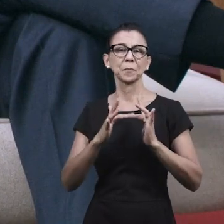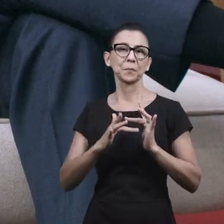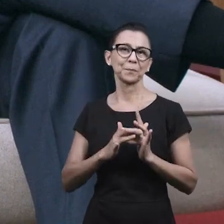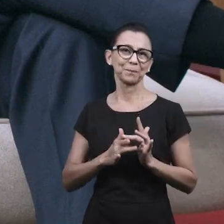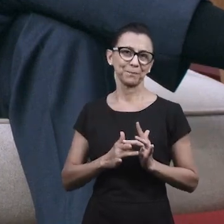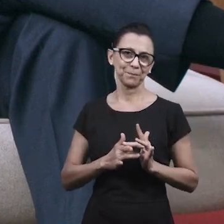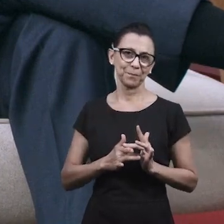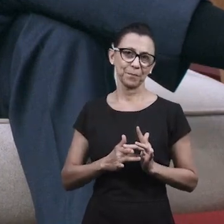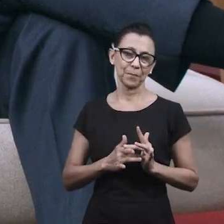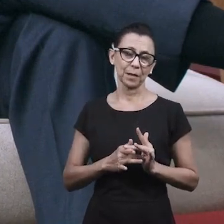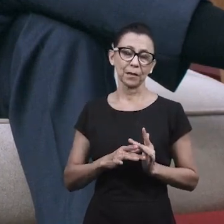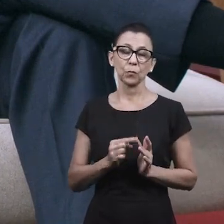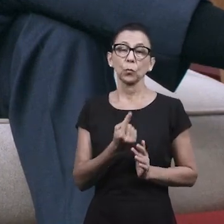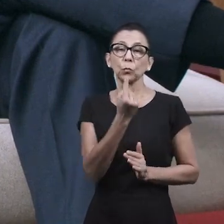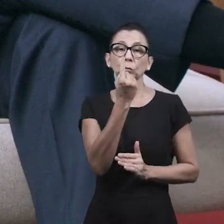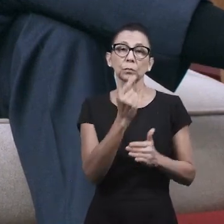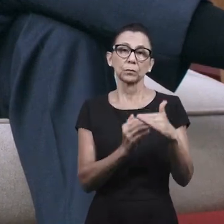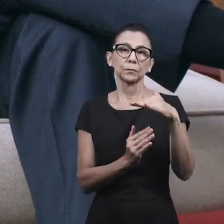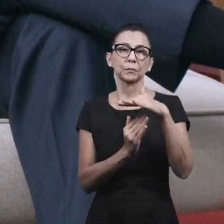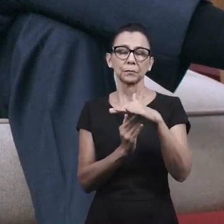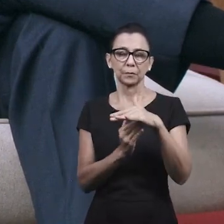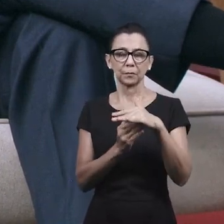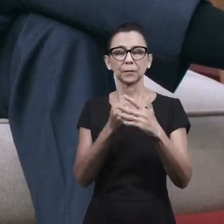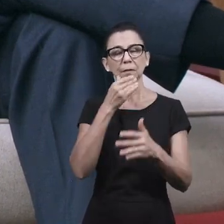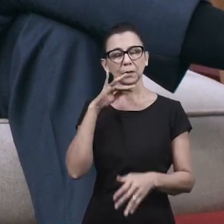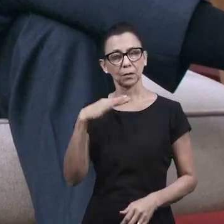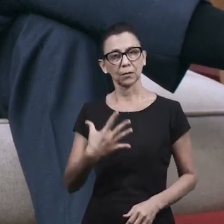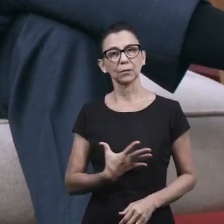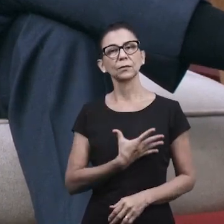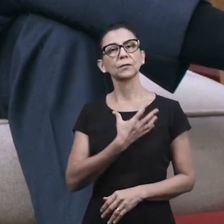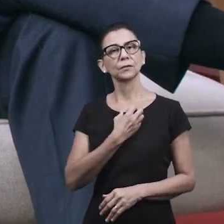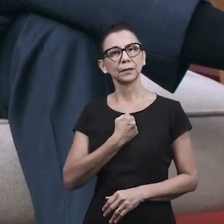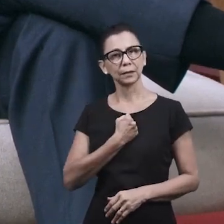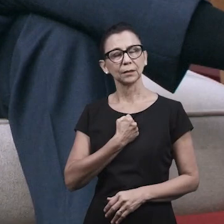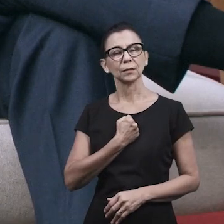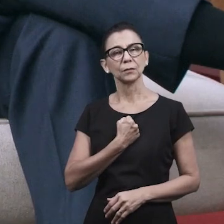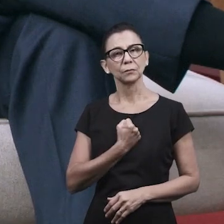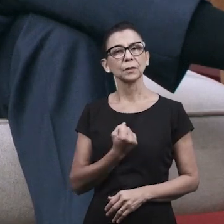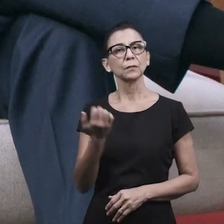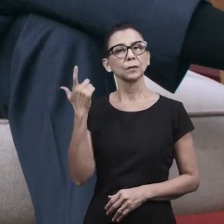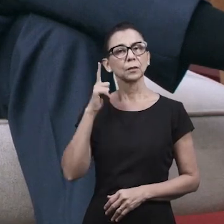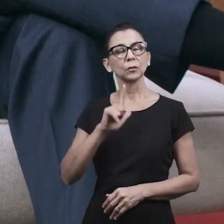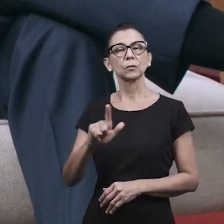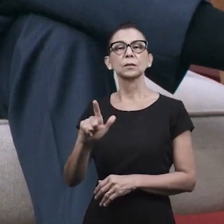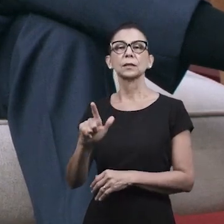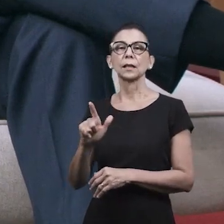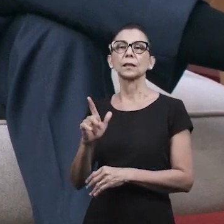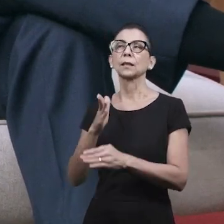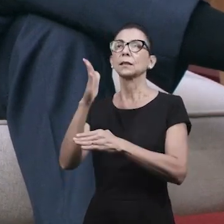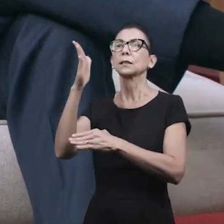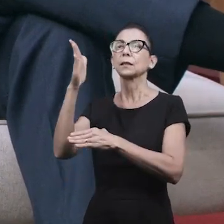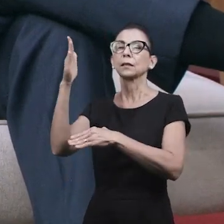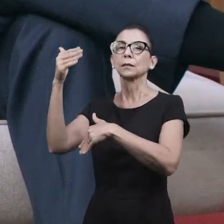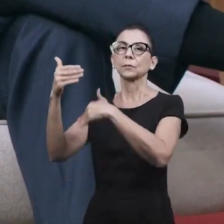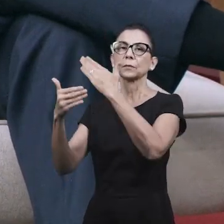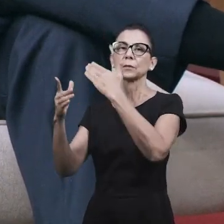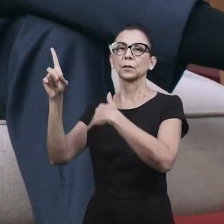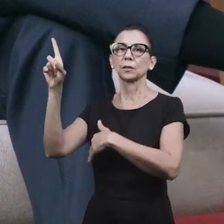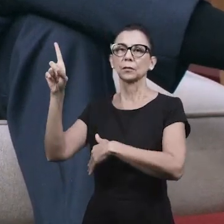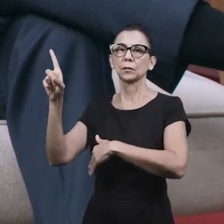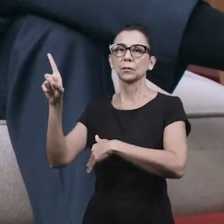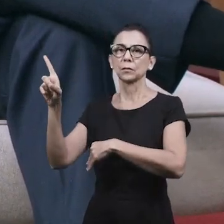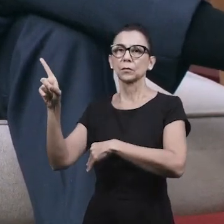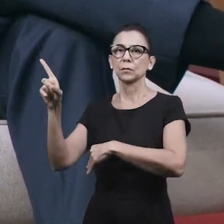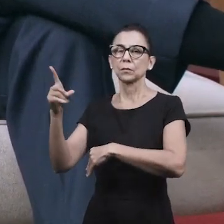votre seul et suffisant sauveur, là, vous arrivez à la destination de ce chemin qu'est l'éternité. Et